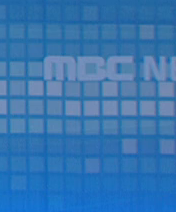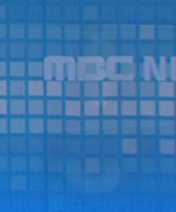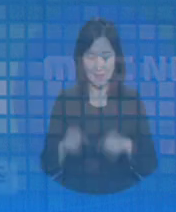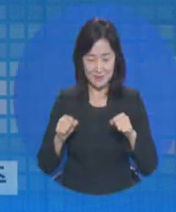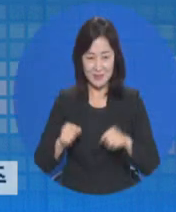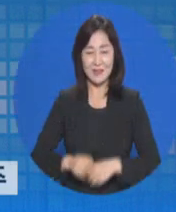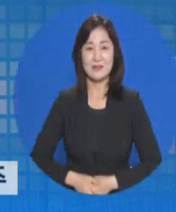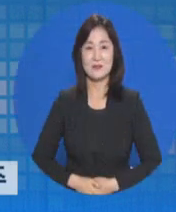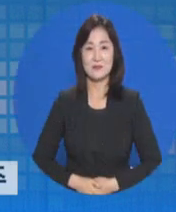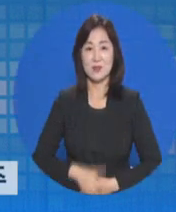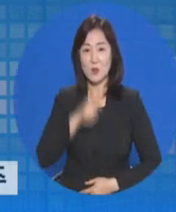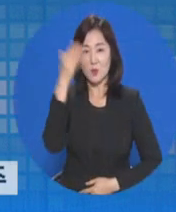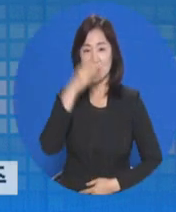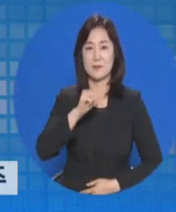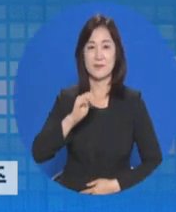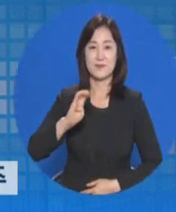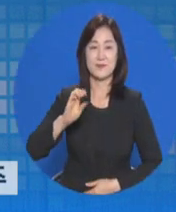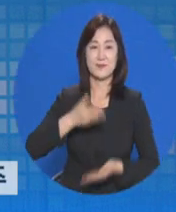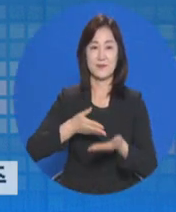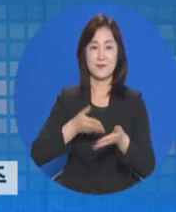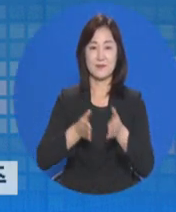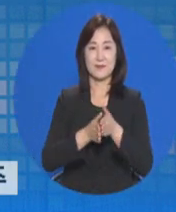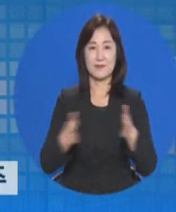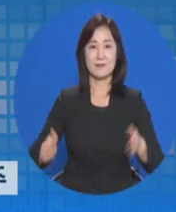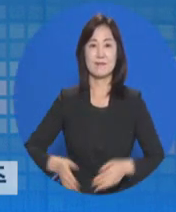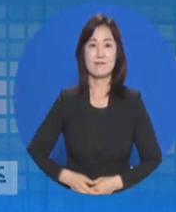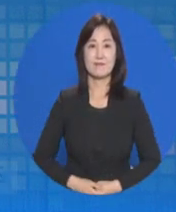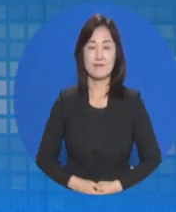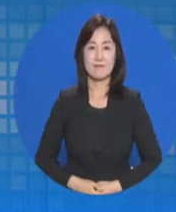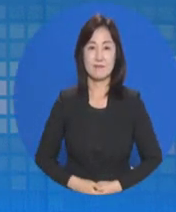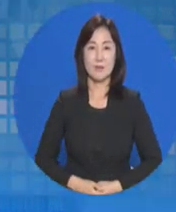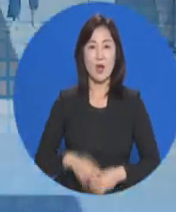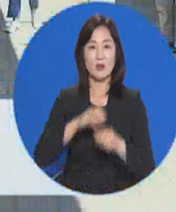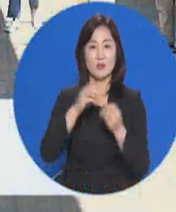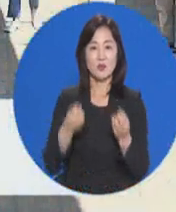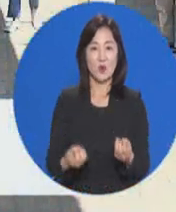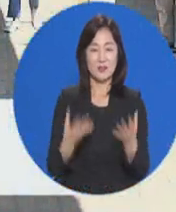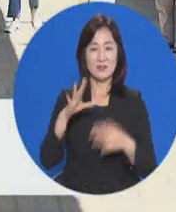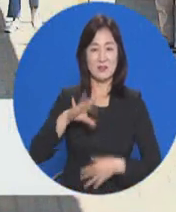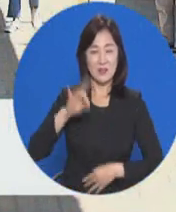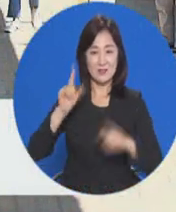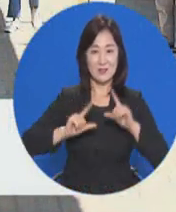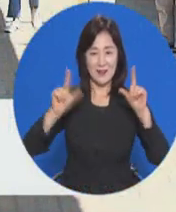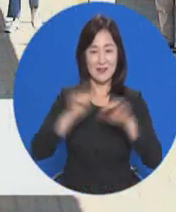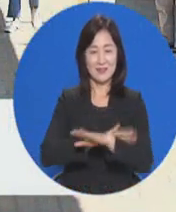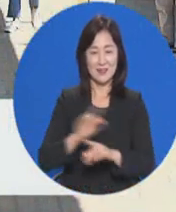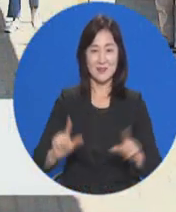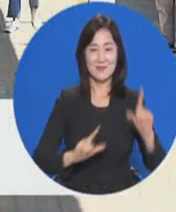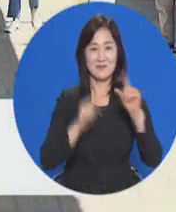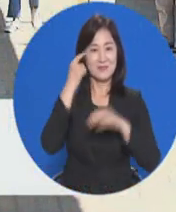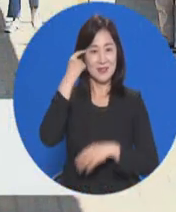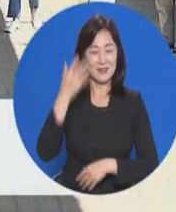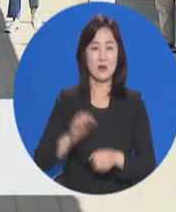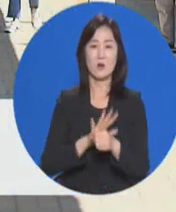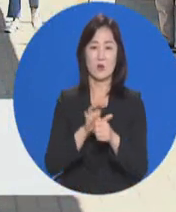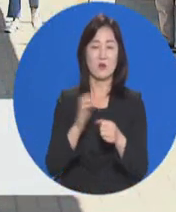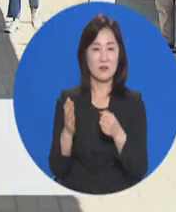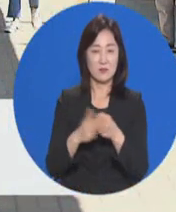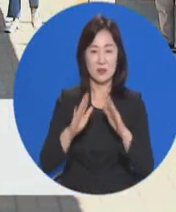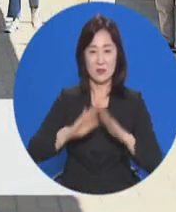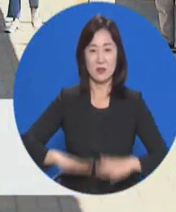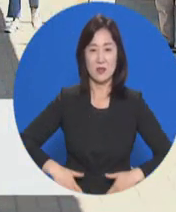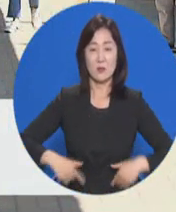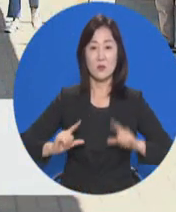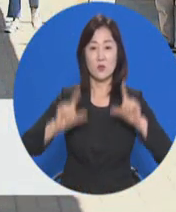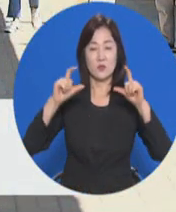여러분 안녕하십니까? 여수 MBC 뉴스 데스크입니다. 추석 연휴 첫날인 오늘 어떻게 보내셨습니까? 코로나19의 여파로 전남 동부